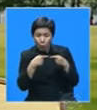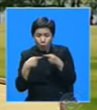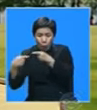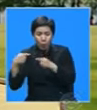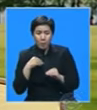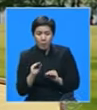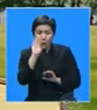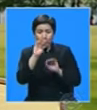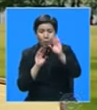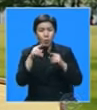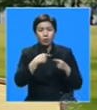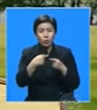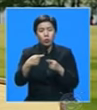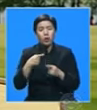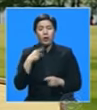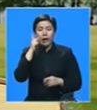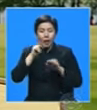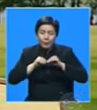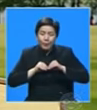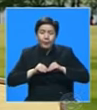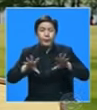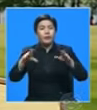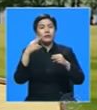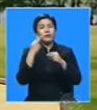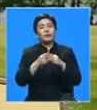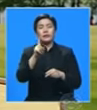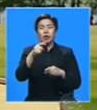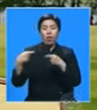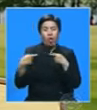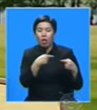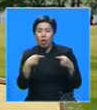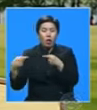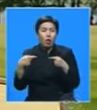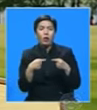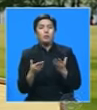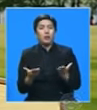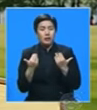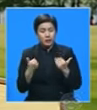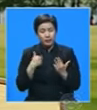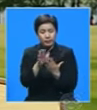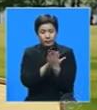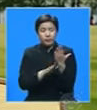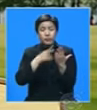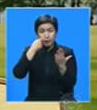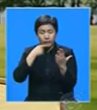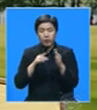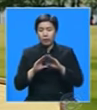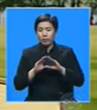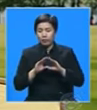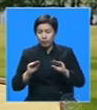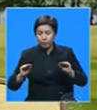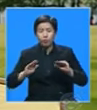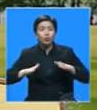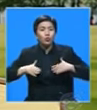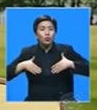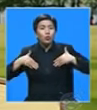วก็สื่อก็จำเป็นก็ต้องมาแพร่กันอีกพอแพร่ไปแพร่กันมาก็ทะเลาะกันไปอีกนะครับเพราะนั้นแทนที่ประเทศชาติจะสงบประชาชนจะมีความ